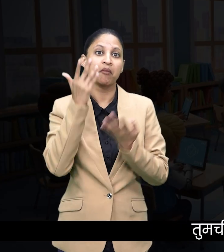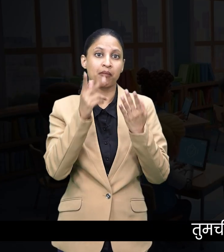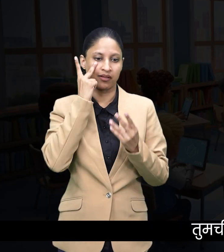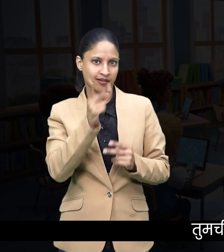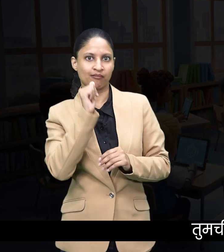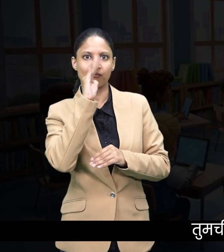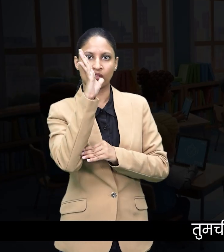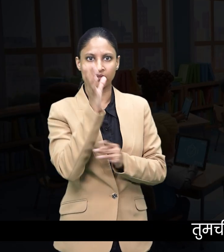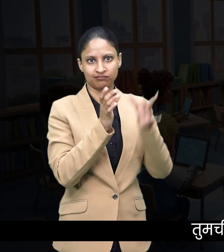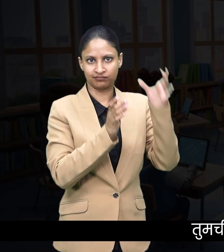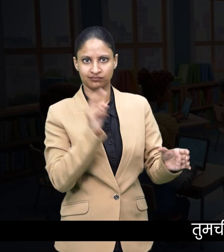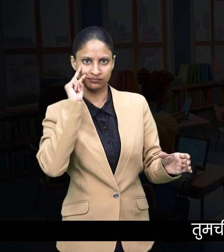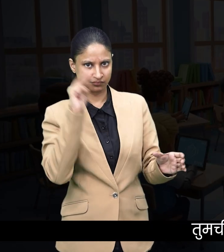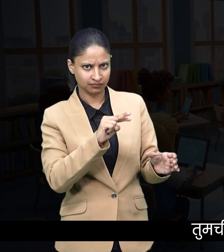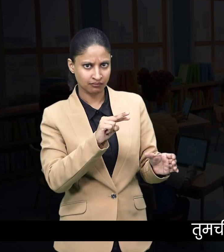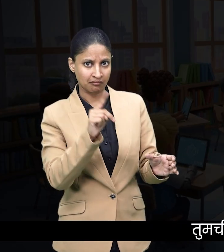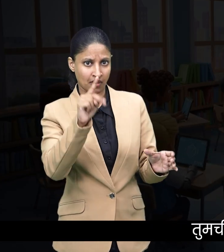तुमची पाण्याची बाटली पहा.